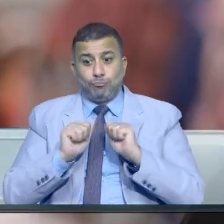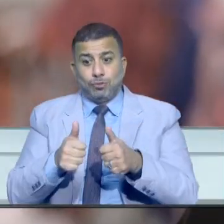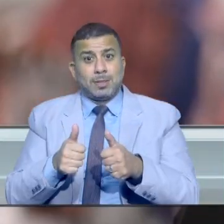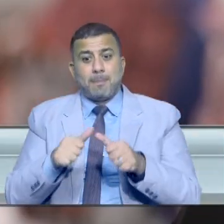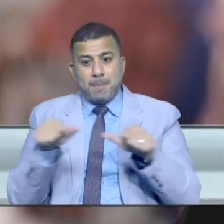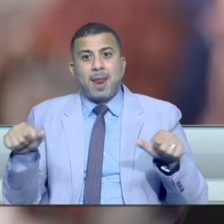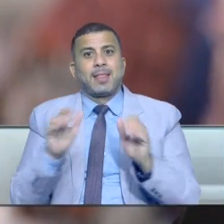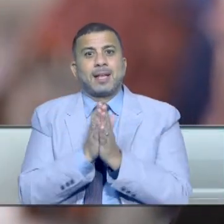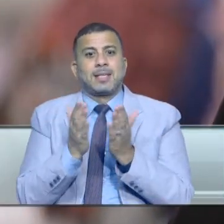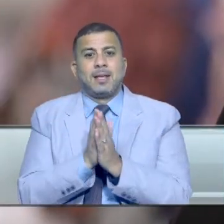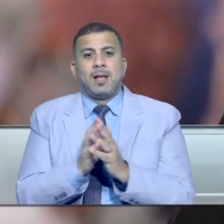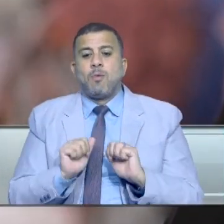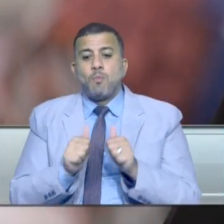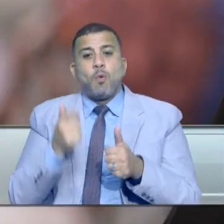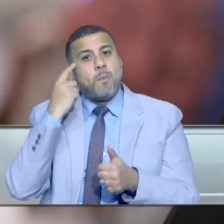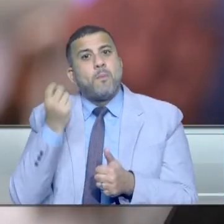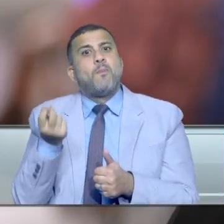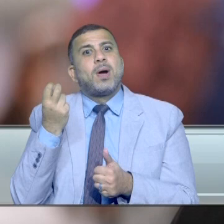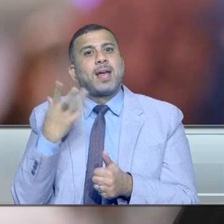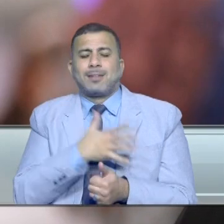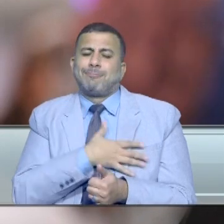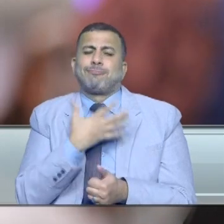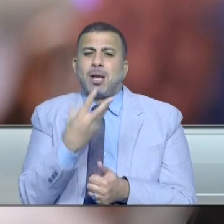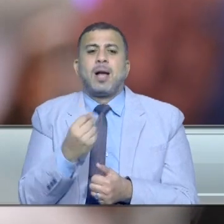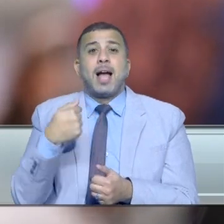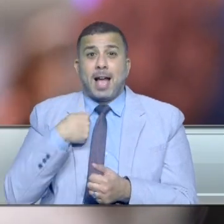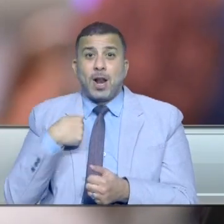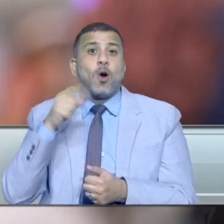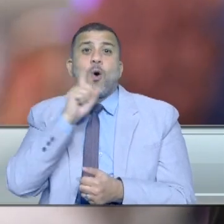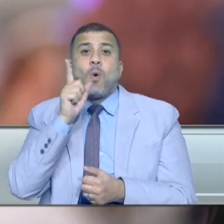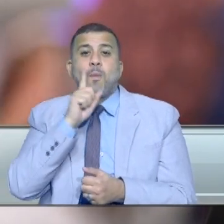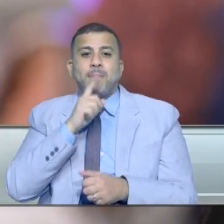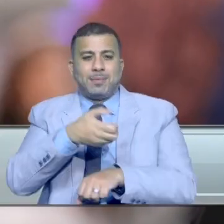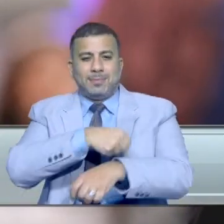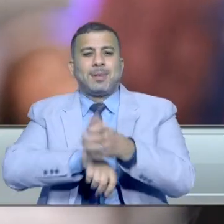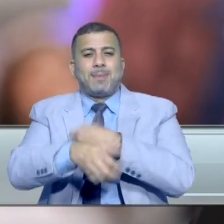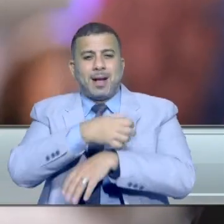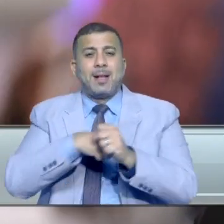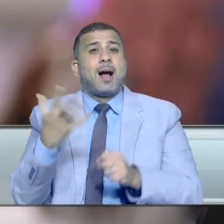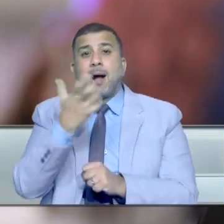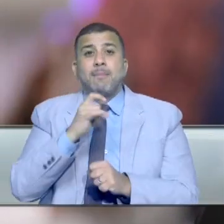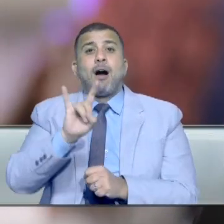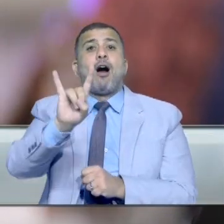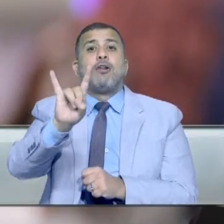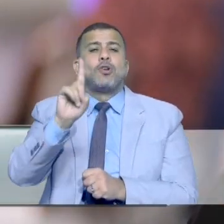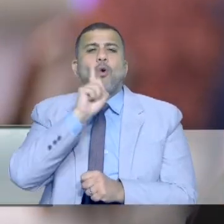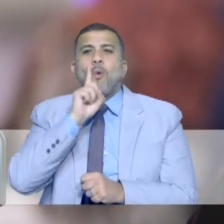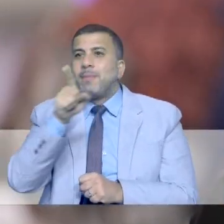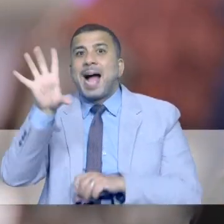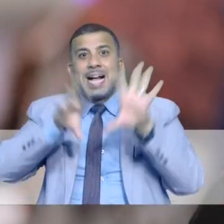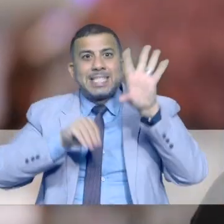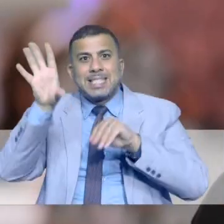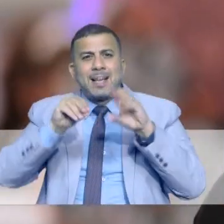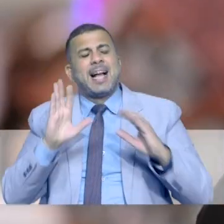كان مبادرة جداً طيبة، أن نحن كأمهات أصحاب الهمم 10 أمهات كل أم لها قصة